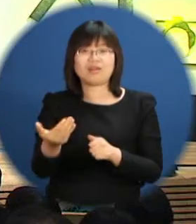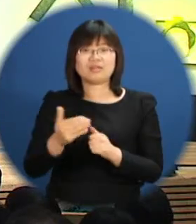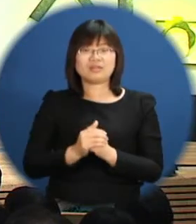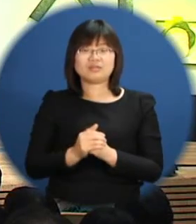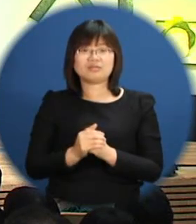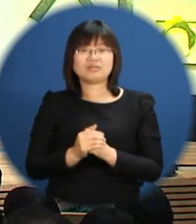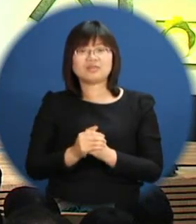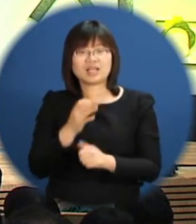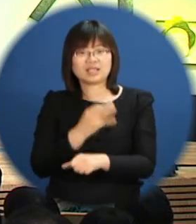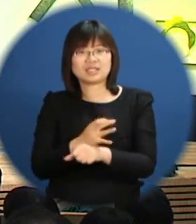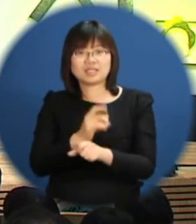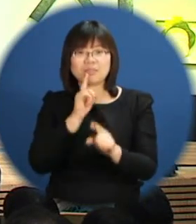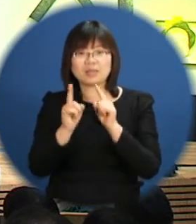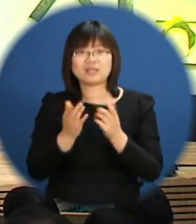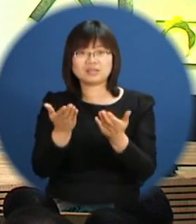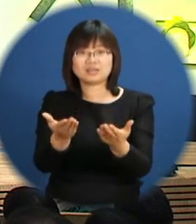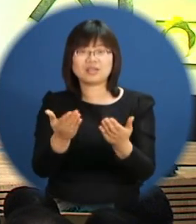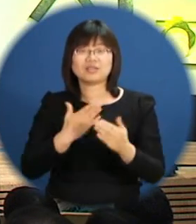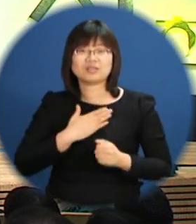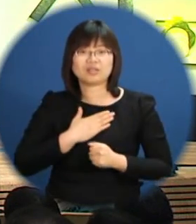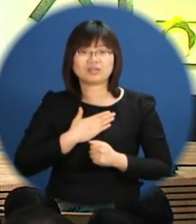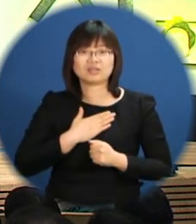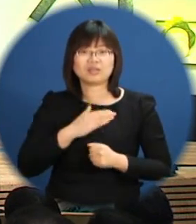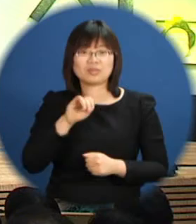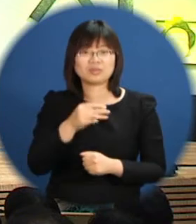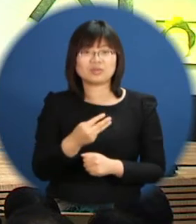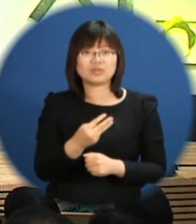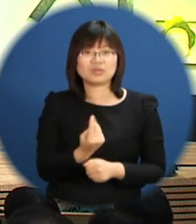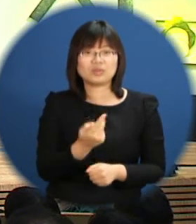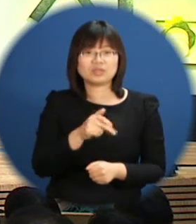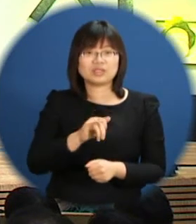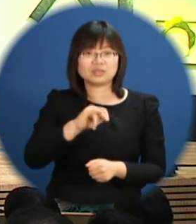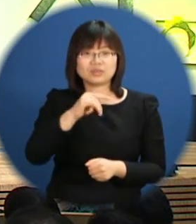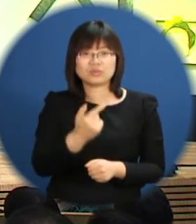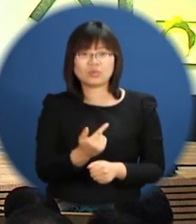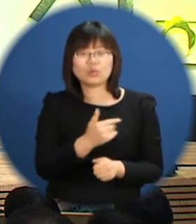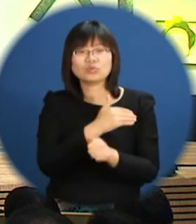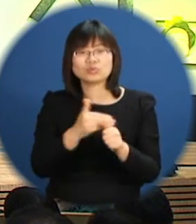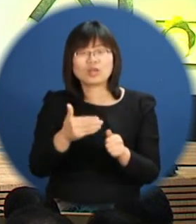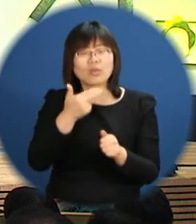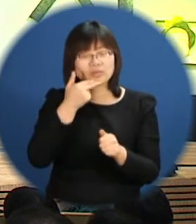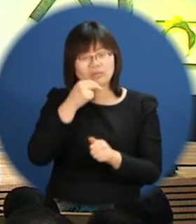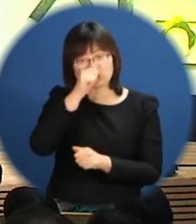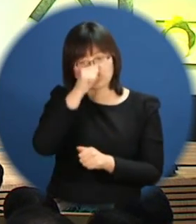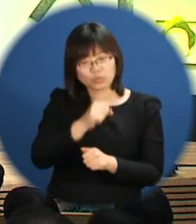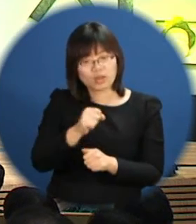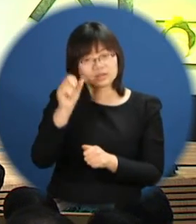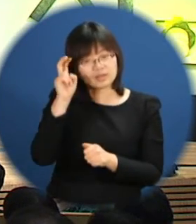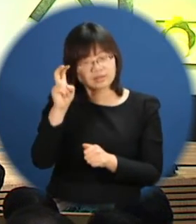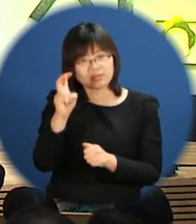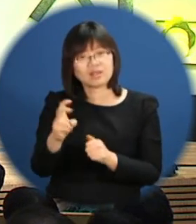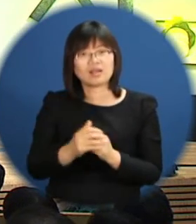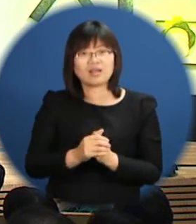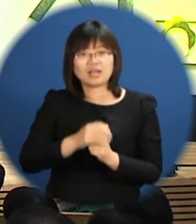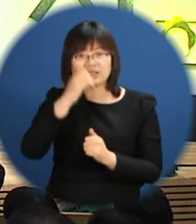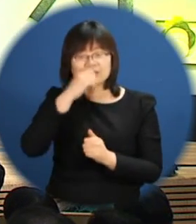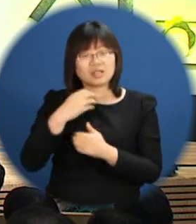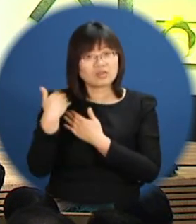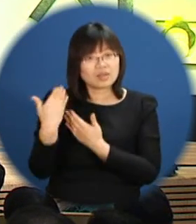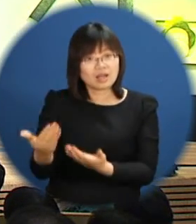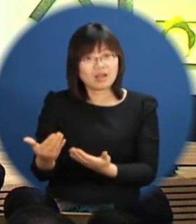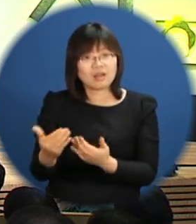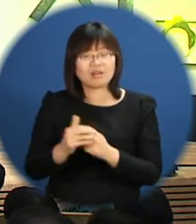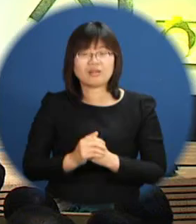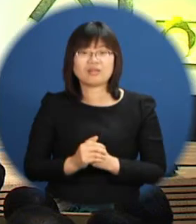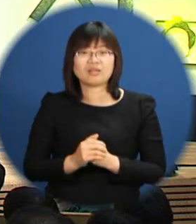뭐 간단히 말씀드리자면 저는 플로 g 스톤 을 죽이지 않았으면 좋았겠다 그냥 나 뒀으면